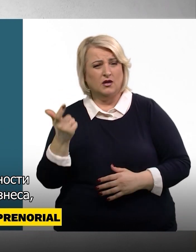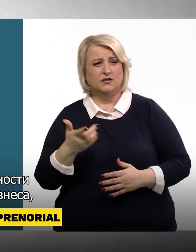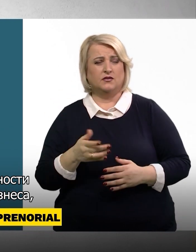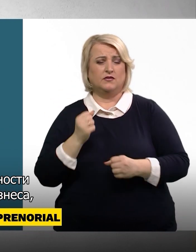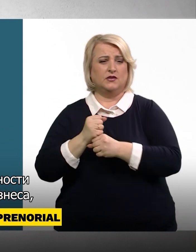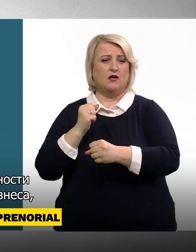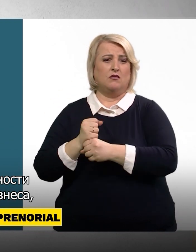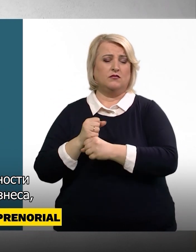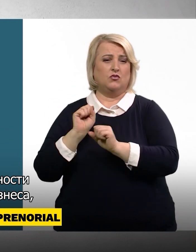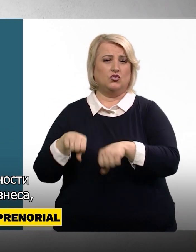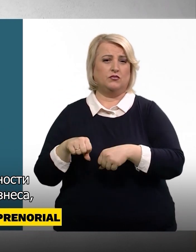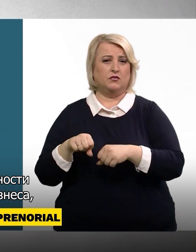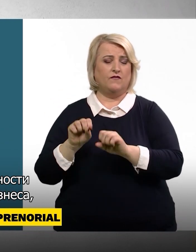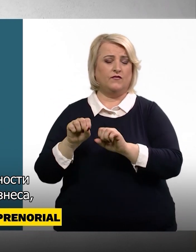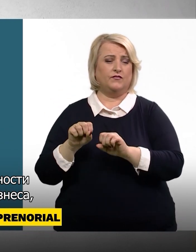să creăm